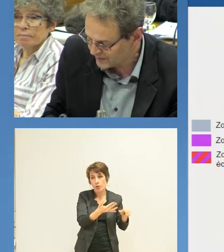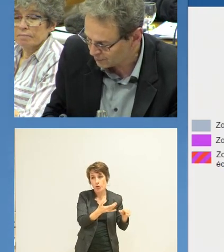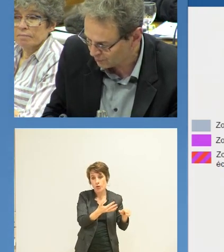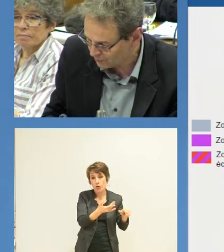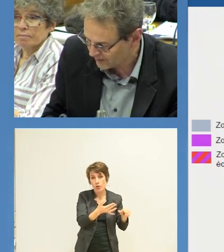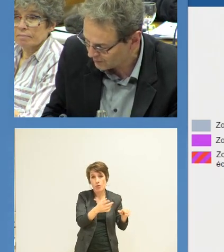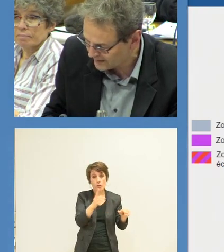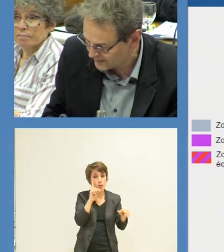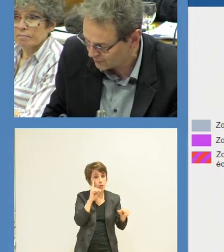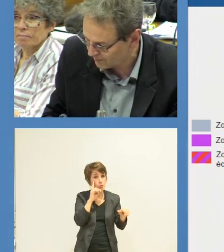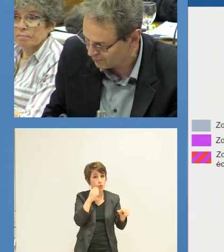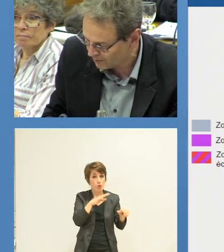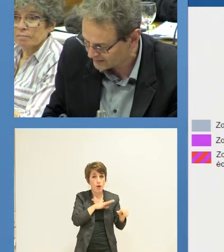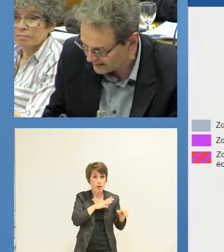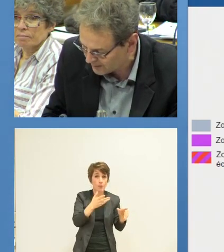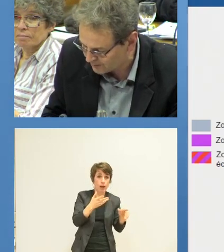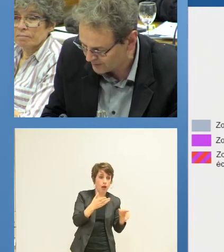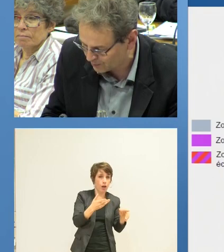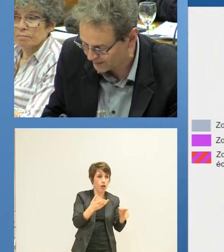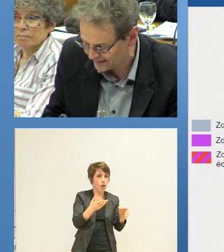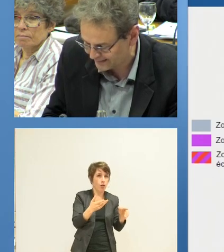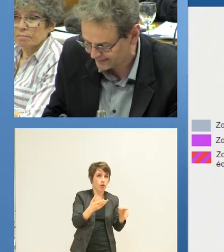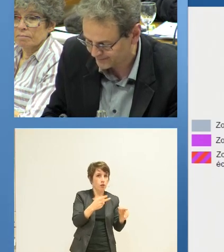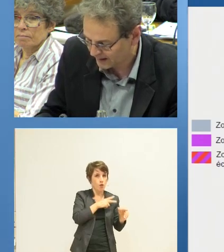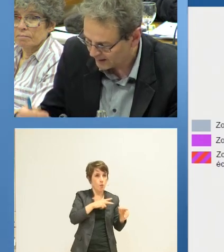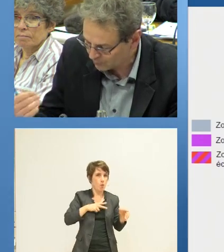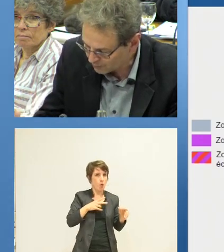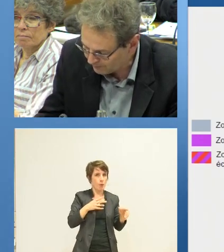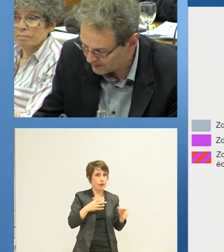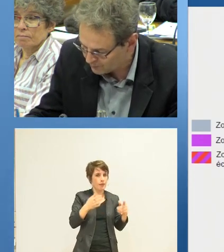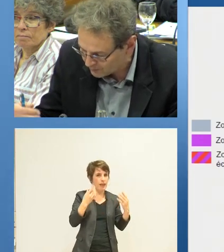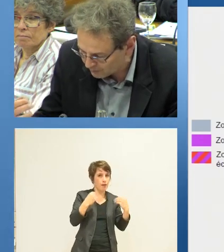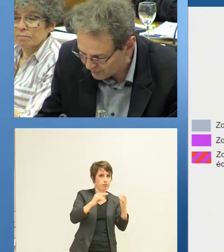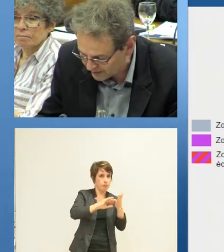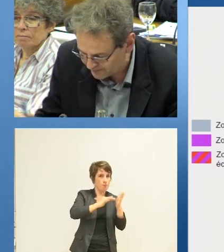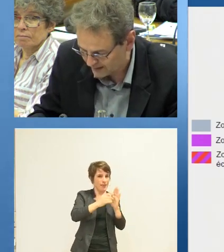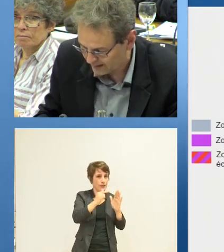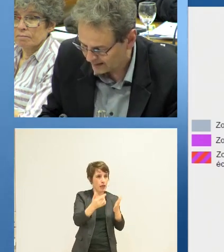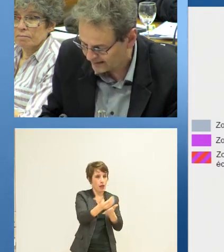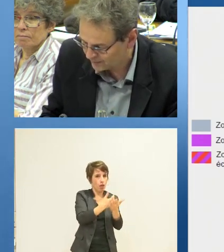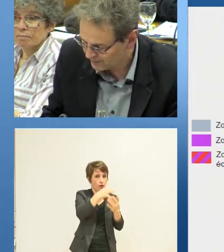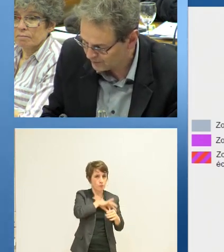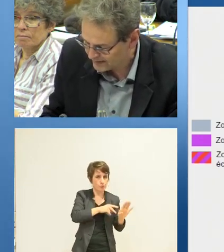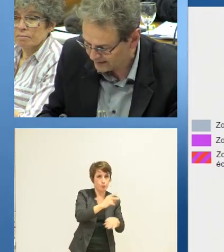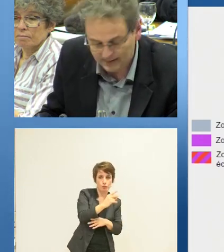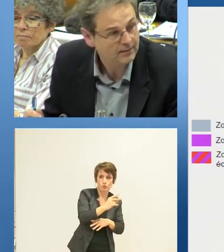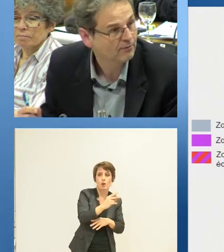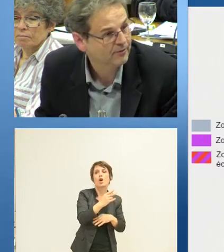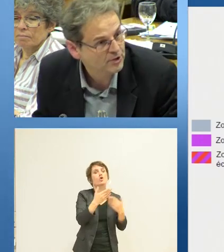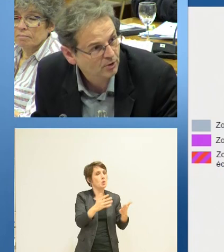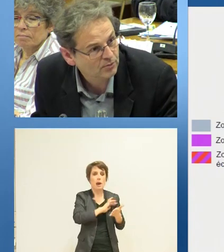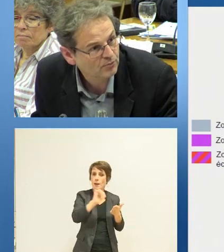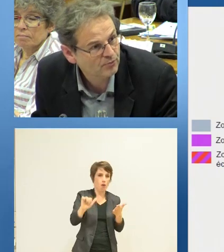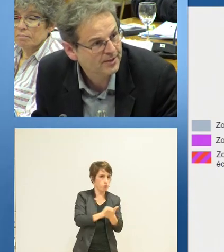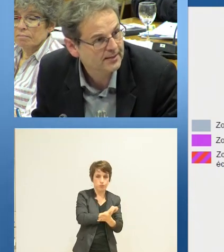les conditions donc de valorisation plus rentable pour les propriétaires et donc dans le pays est lui on met fin à cette ambiguïté en